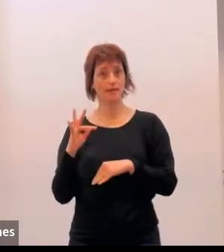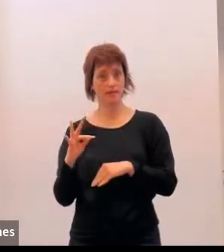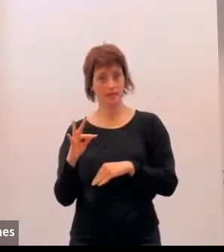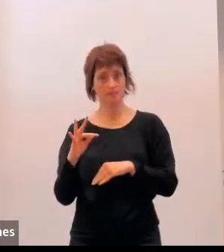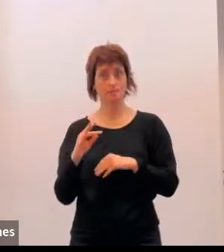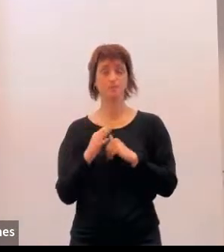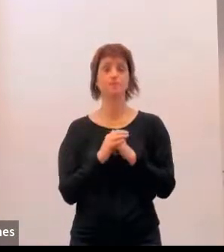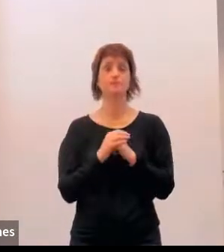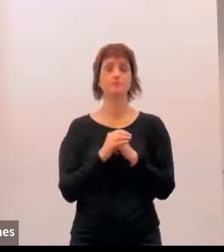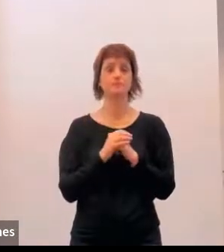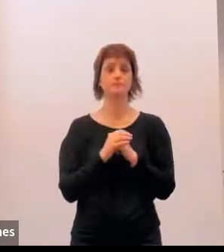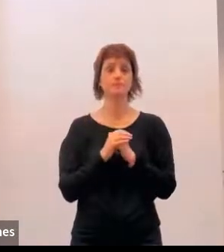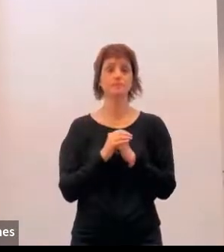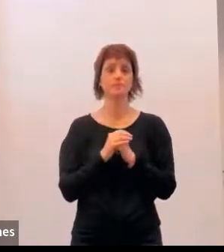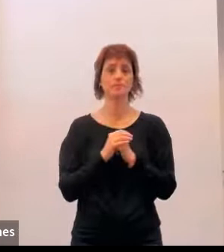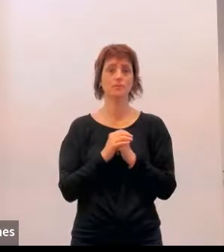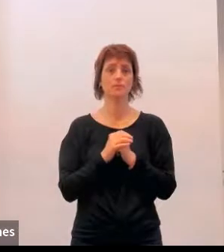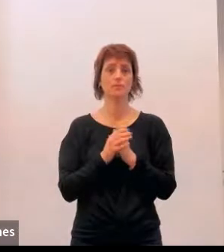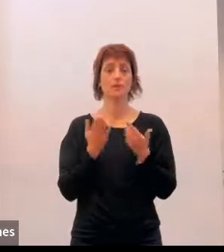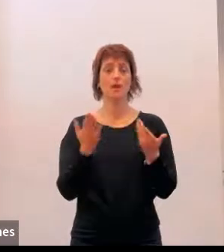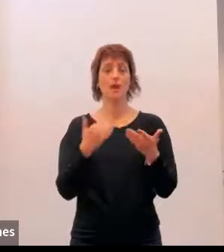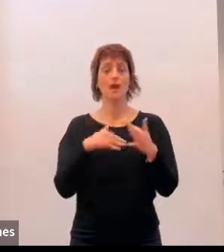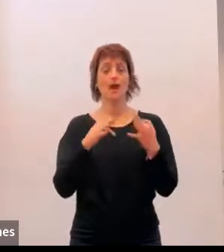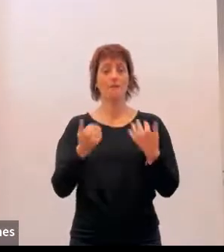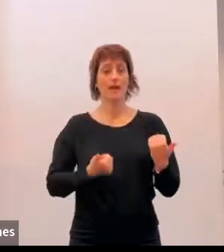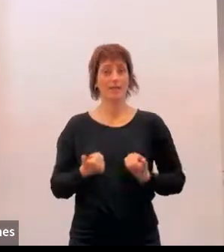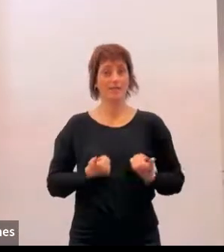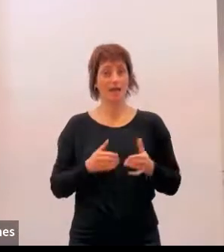Il y aura dans ce grand service